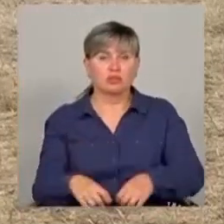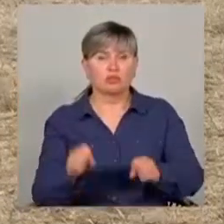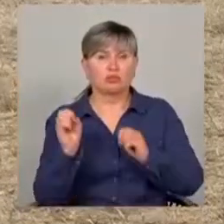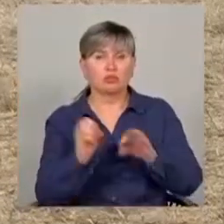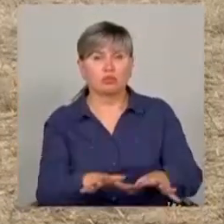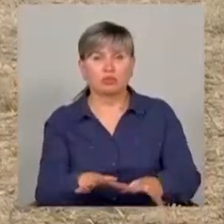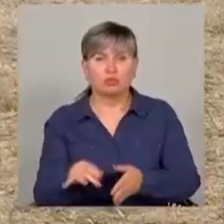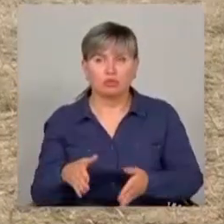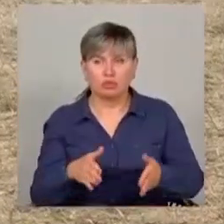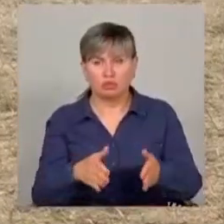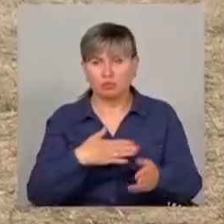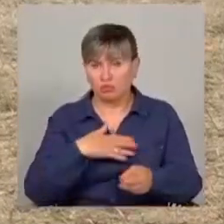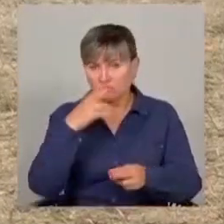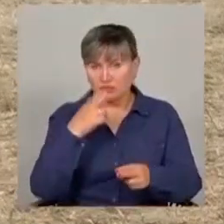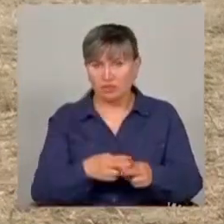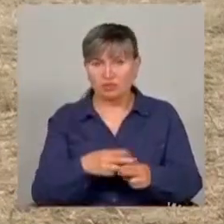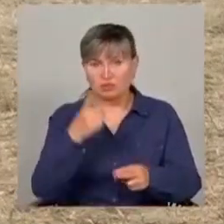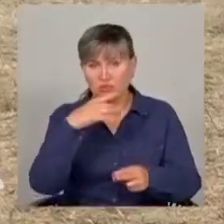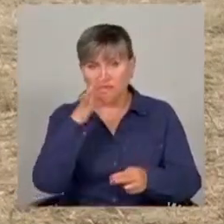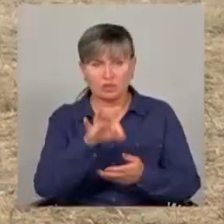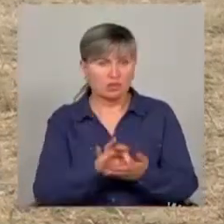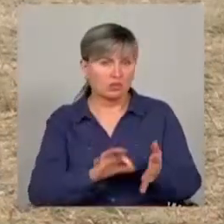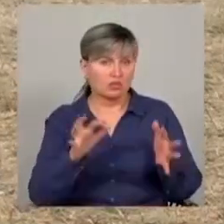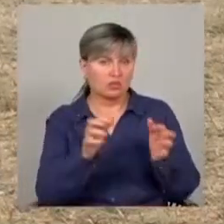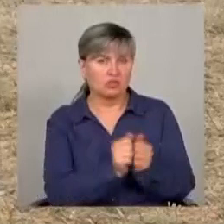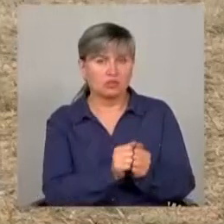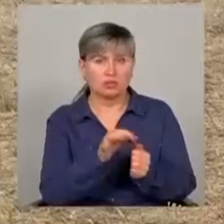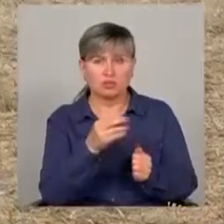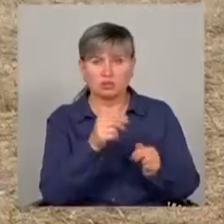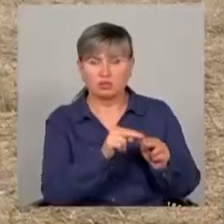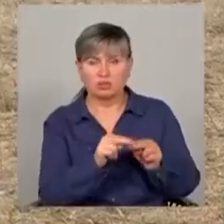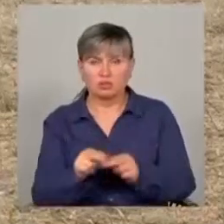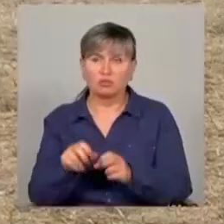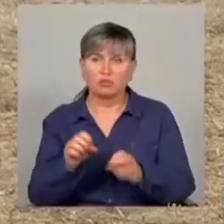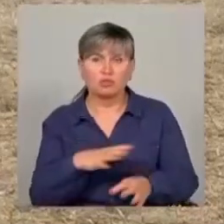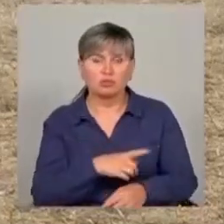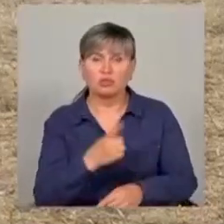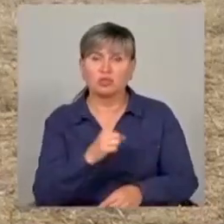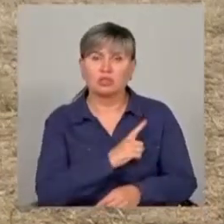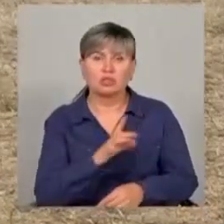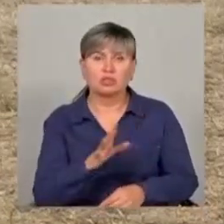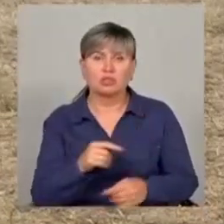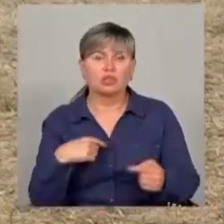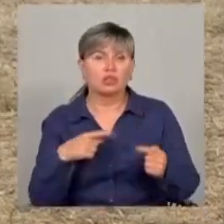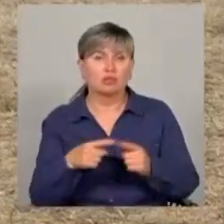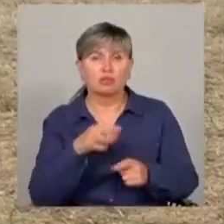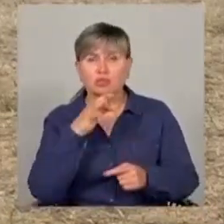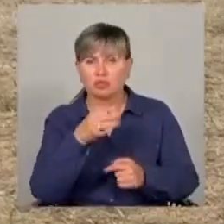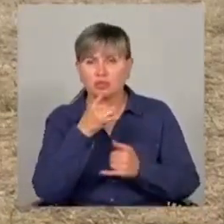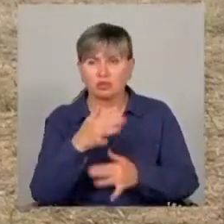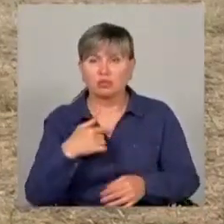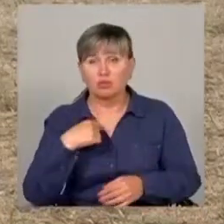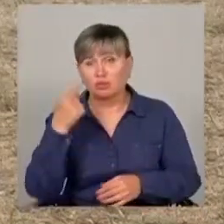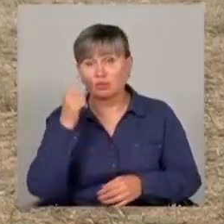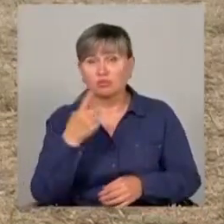дороги. Подозреваемого полицейские сразу установили по денежным переводам. Возможно, он был не один. Я точно не могу сказать. Мы думаем,